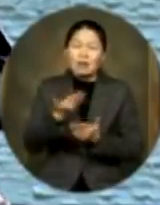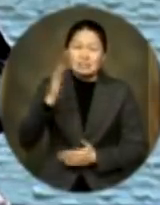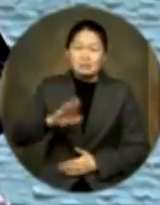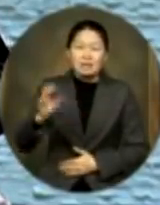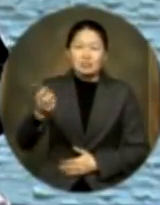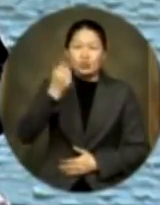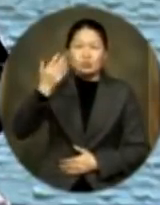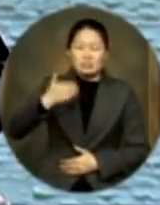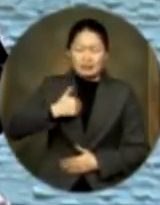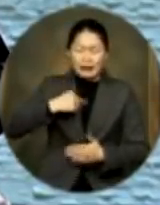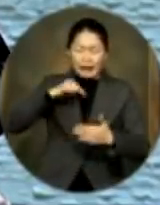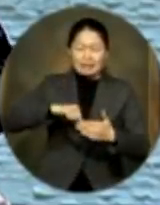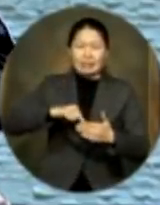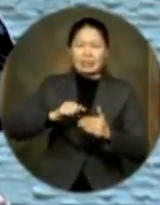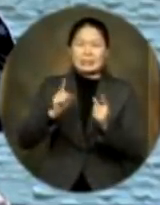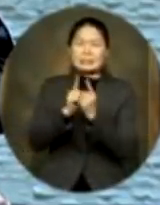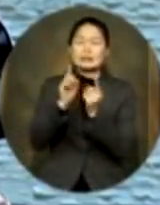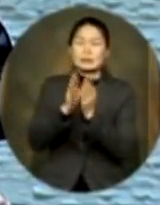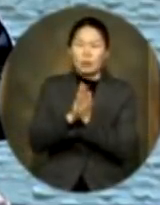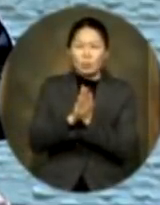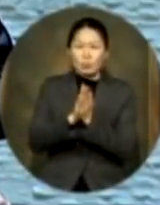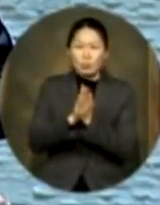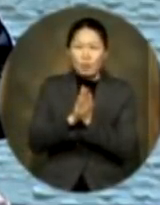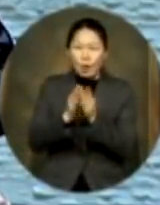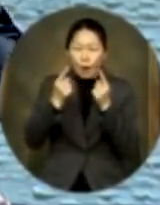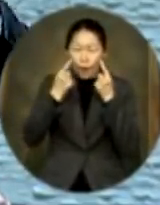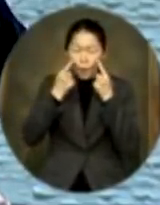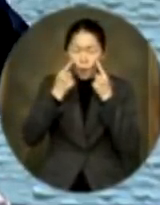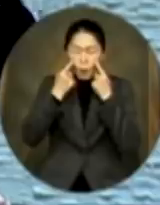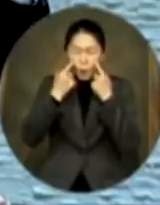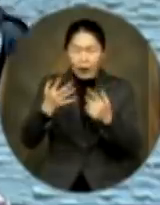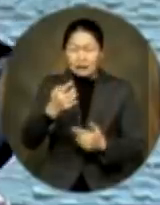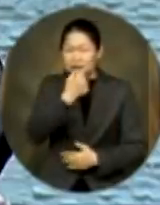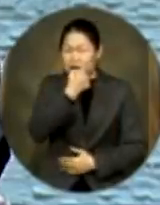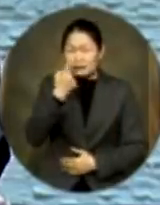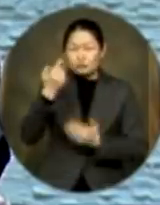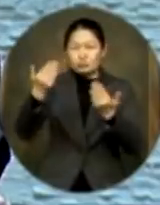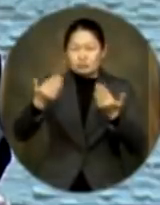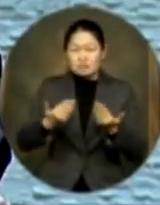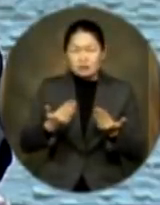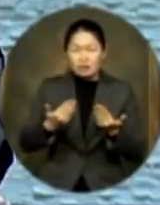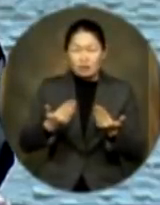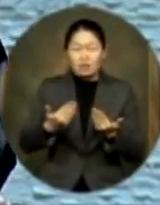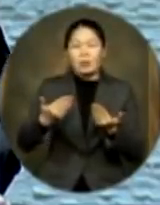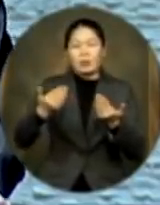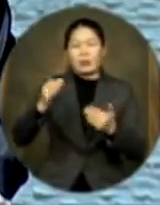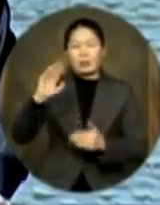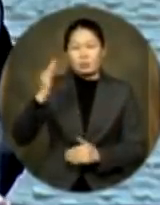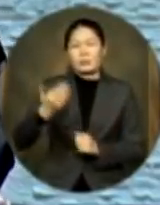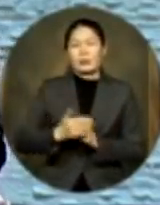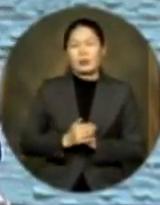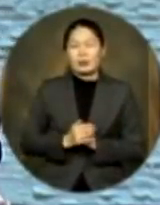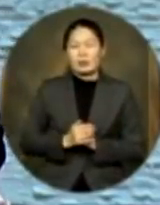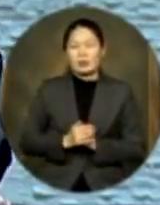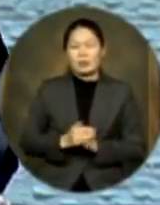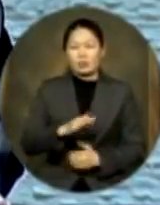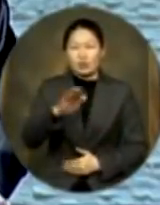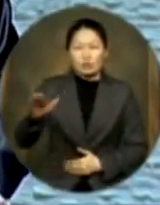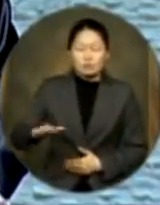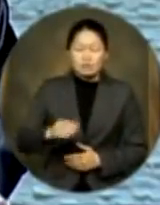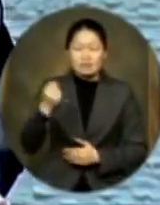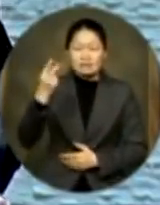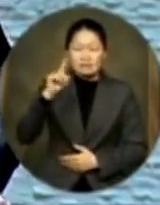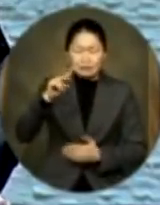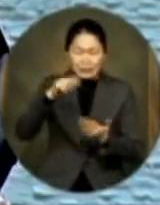성령께서 내 양의 직접 확정을 주시는 것 이건 절대 놓치면 안 됩니다 여러분 한번 같이 따라